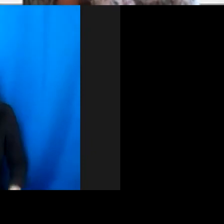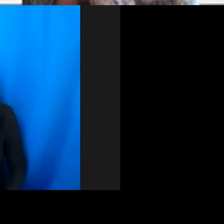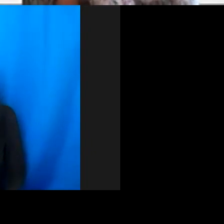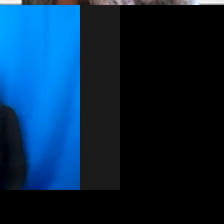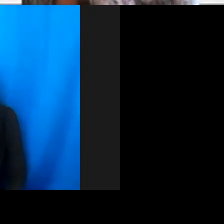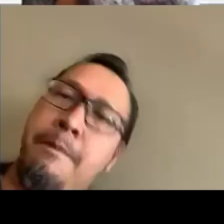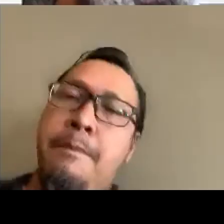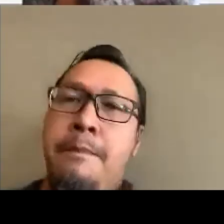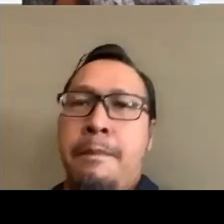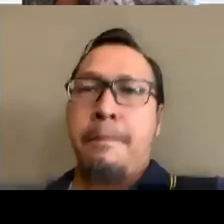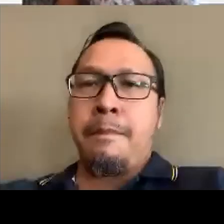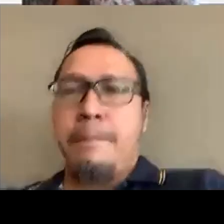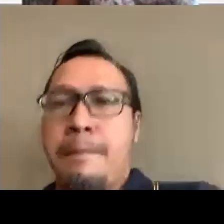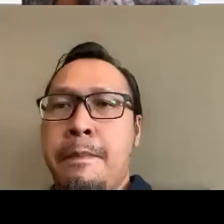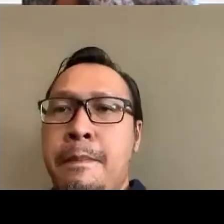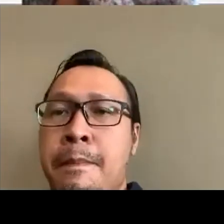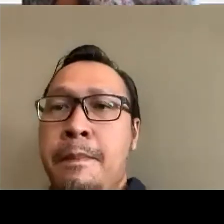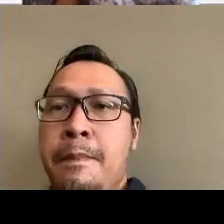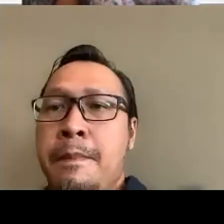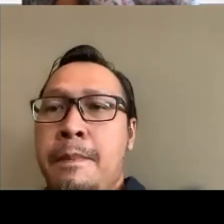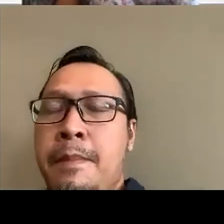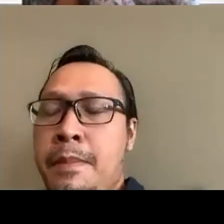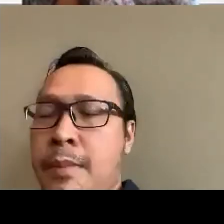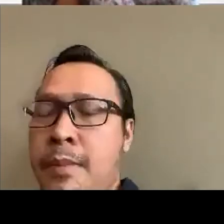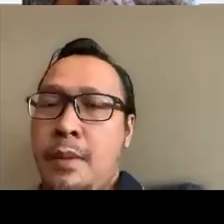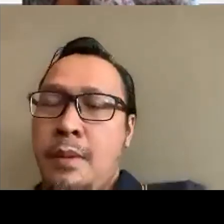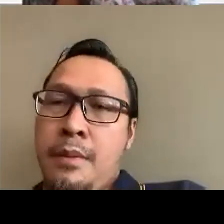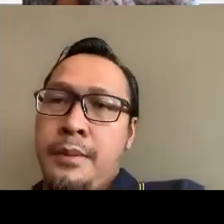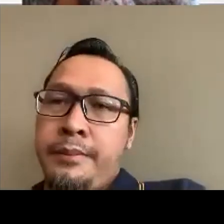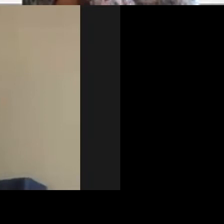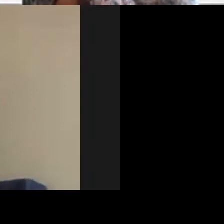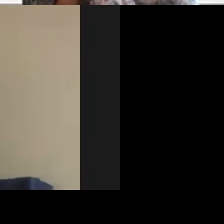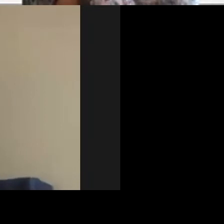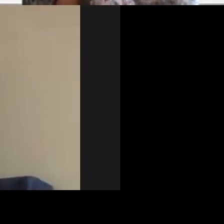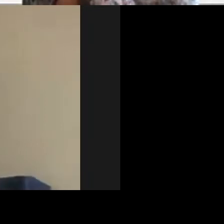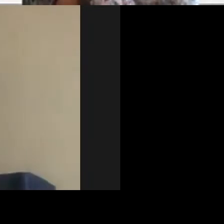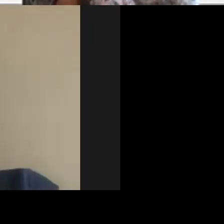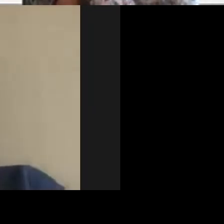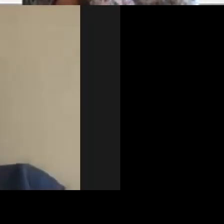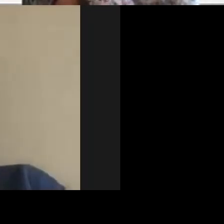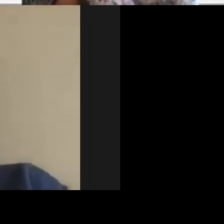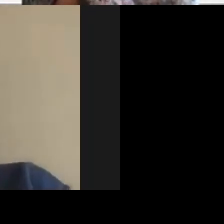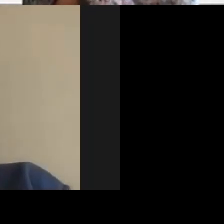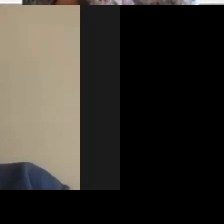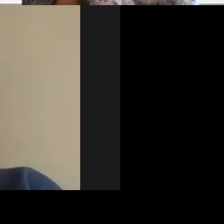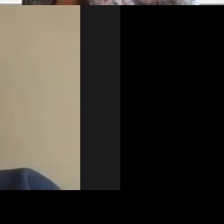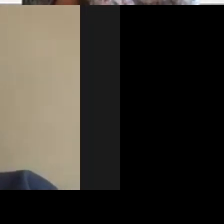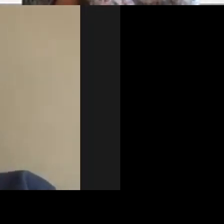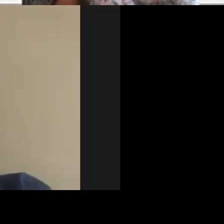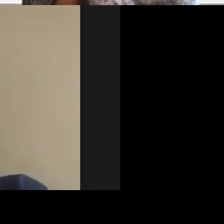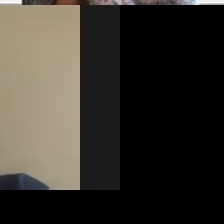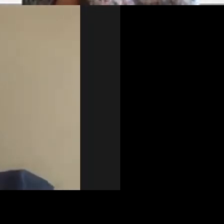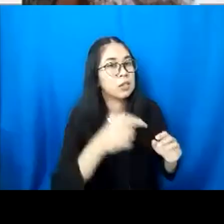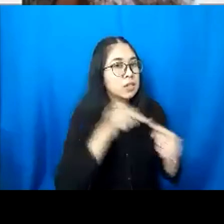Bu Patricia, nanti saya mohon izin untuk menjawab kaitan gizi dengan kematian ibu dan anak ya. Iya, Bu. Baik, terima